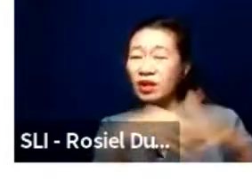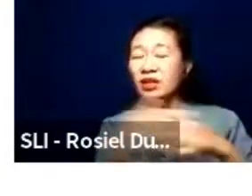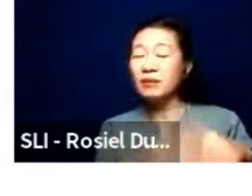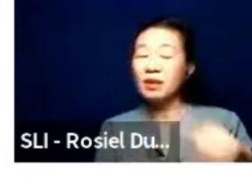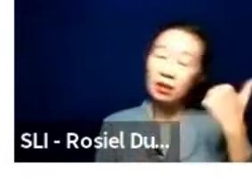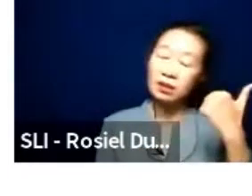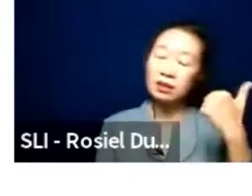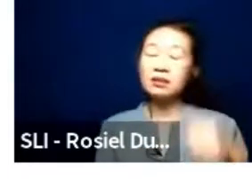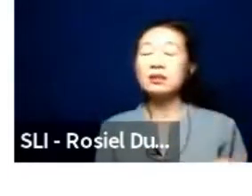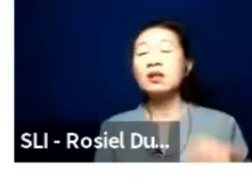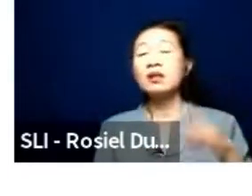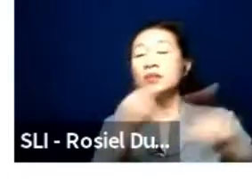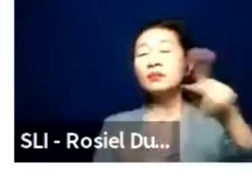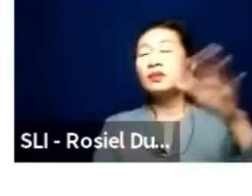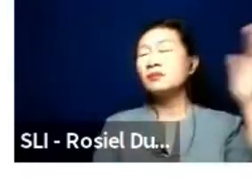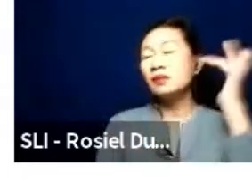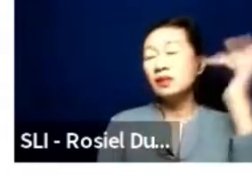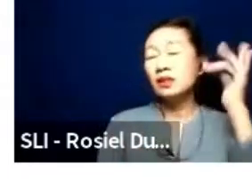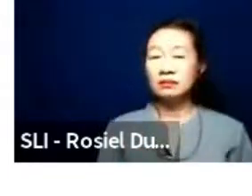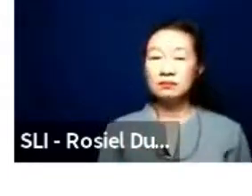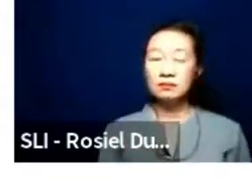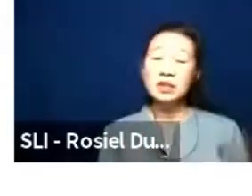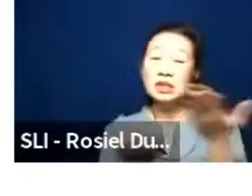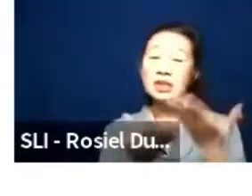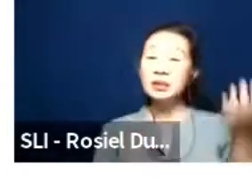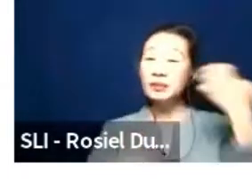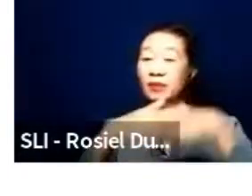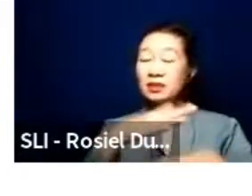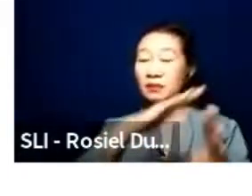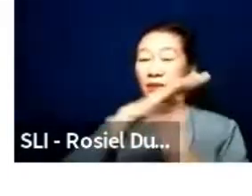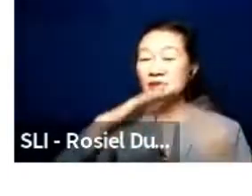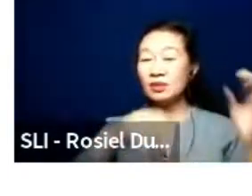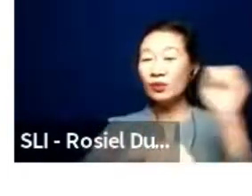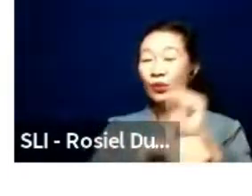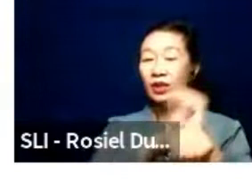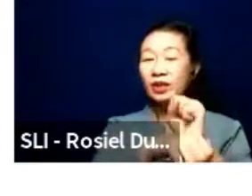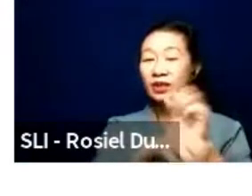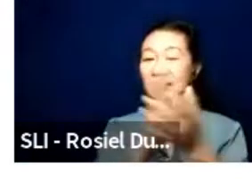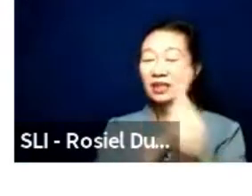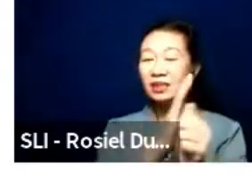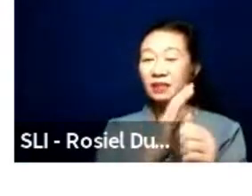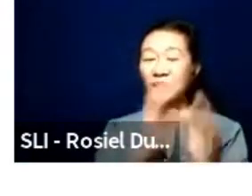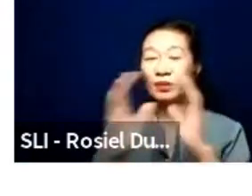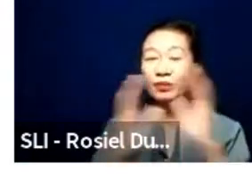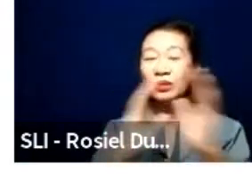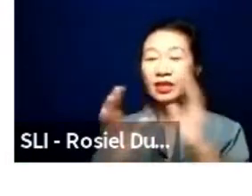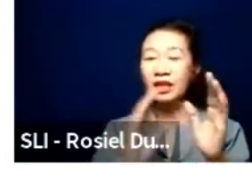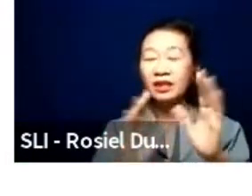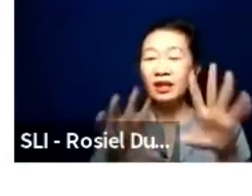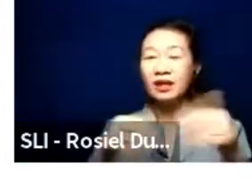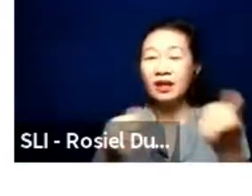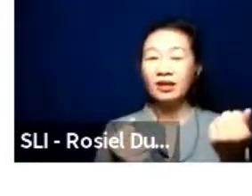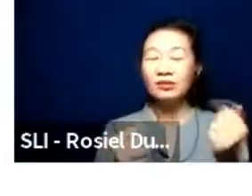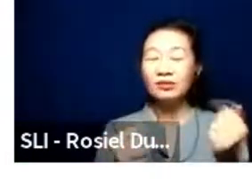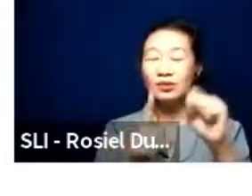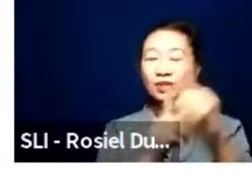na maingay. Dito din papasok yung basic work skills, no? Yung pakikipag-communicate, kung paano yung